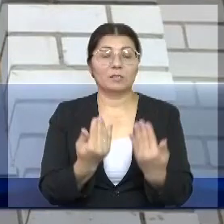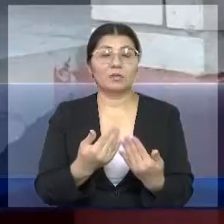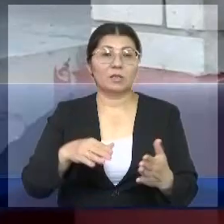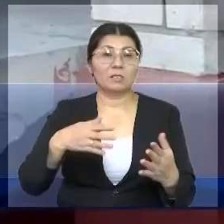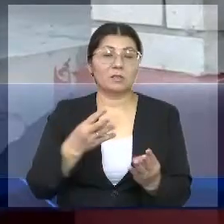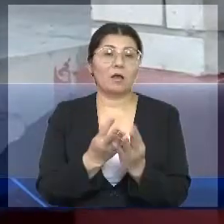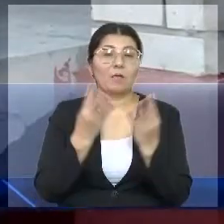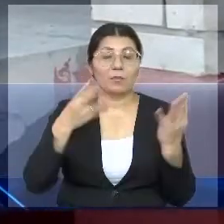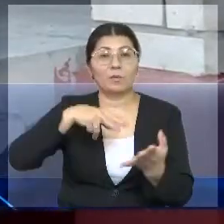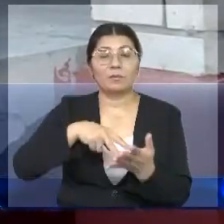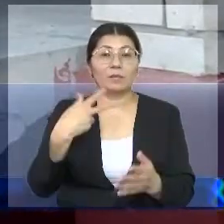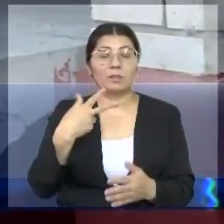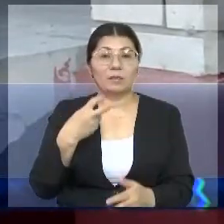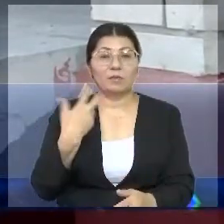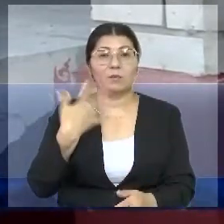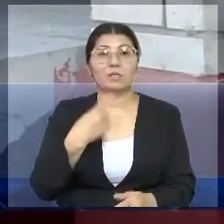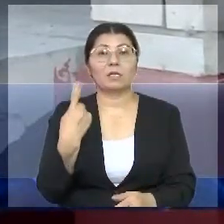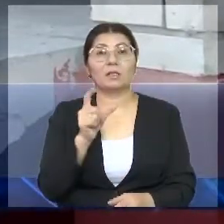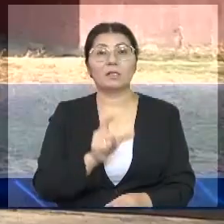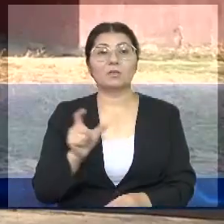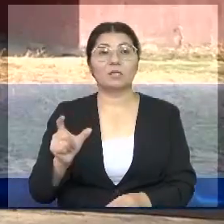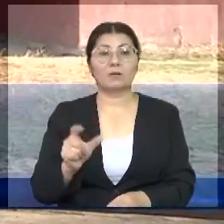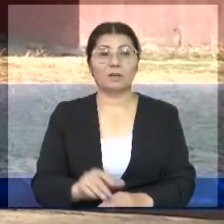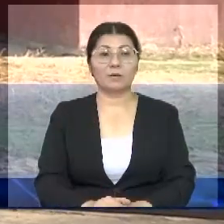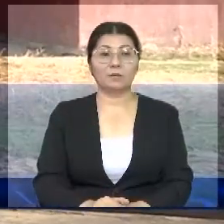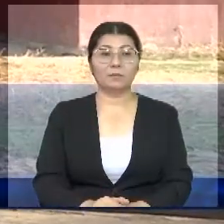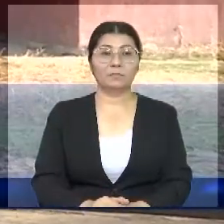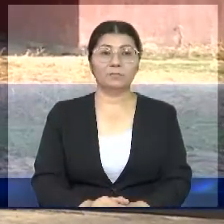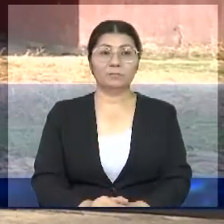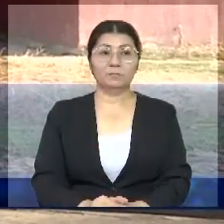очереди на квартиры стоит 251 человек. Николай Сырбов, Жанадиль Сагиев, телеканал Актобе.